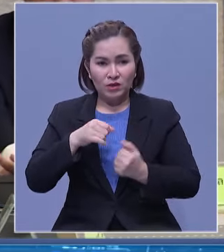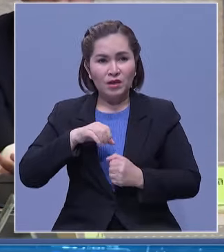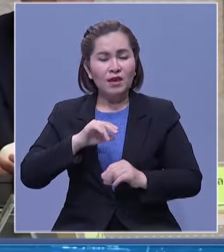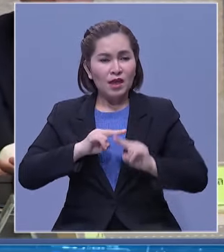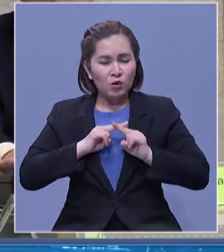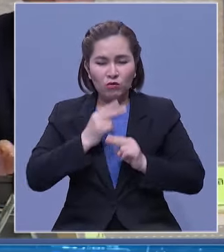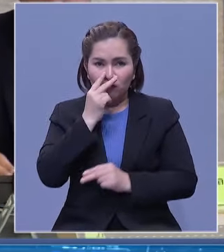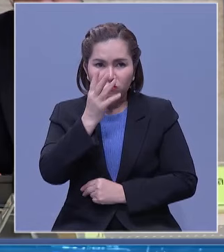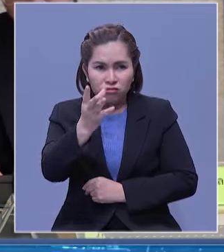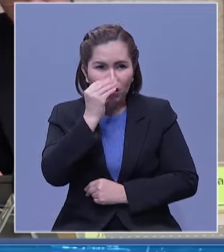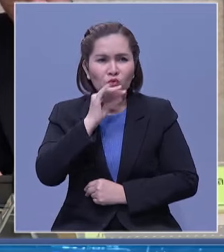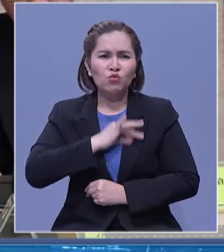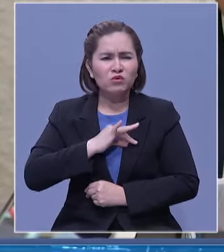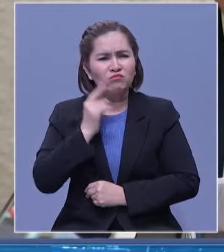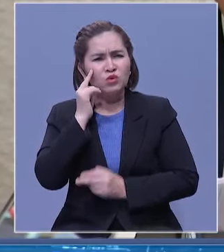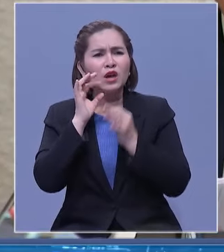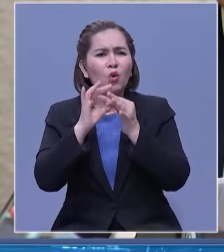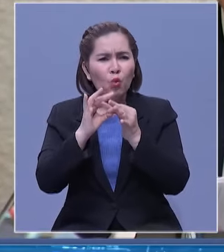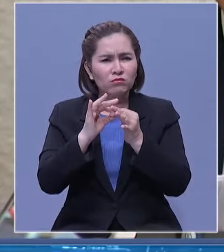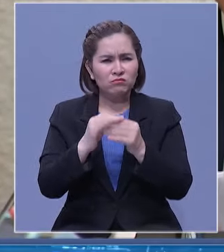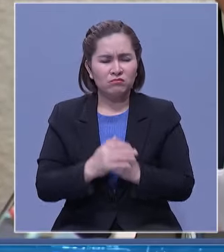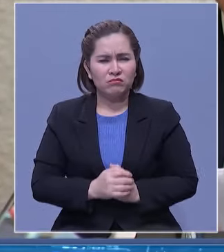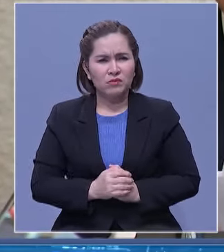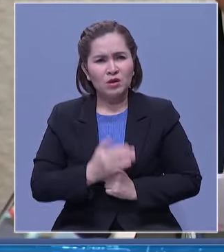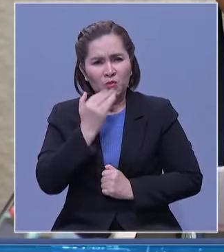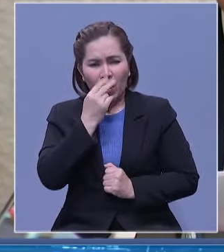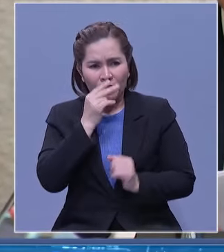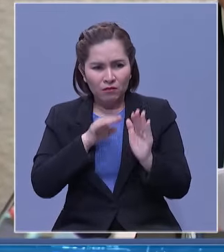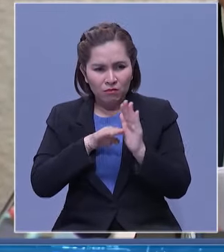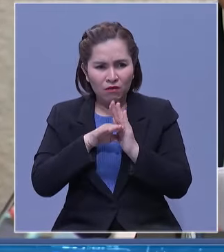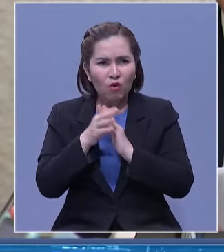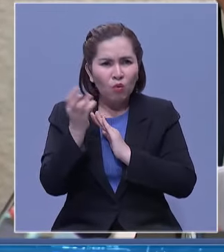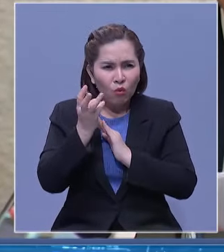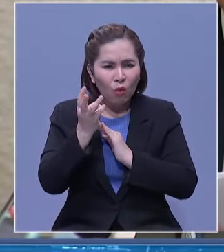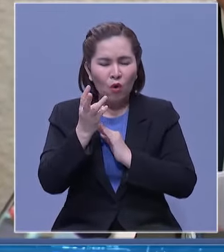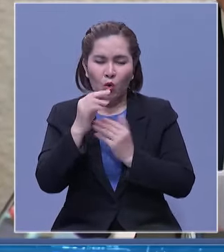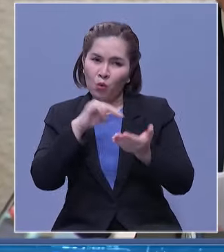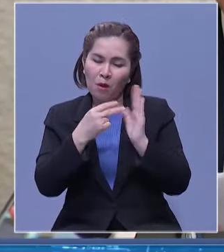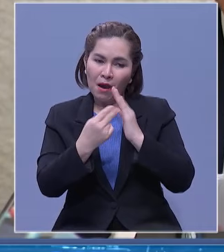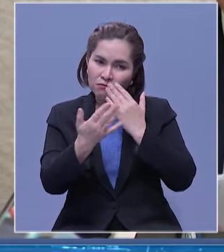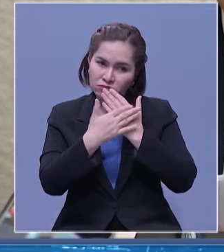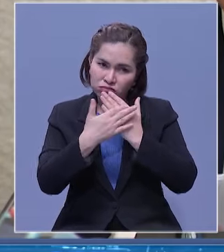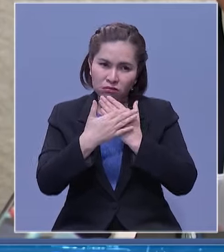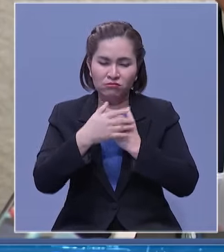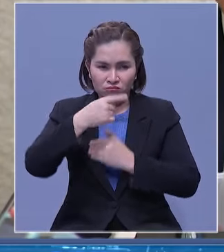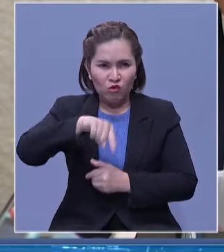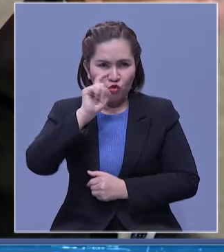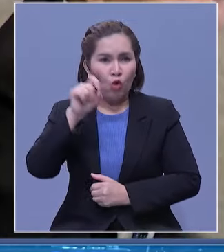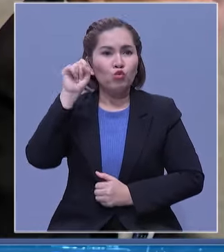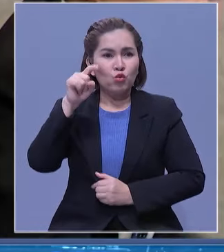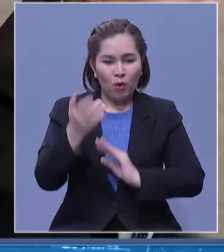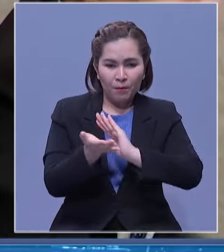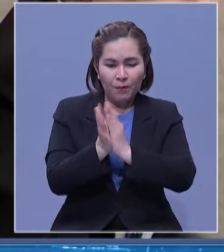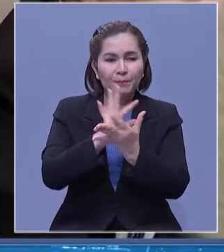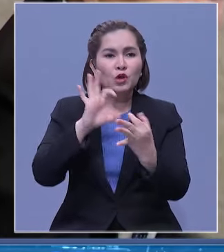คะกับตัวเลขที่ออกมาแบบนี้บอกนี่จะเป็นการขยายตัวที่ต่ำมากๆแล้วเป็นสัญญาณเตือนว่าเราจะต้องเร่งปฏิรูป